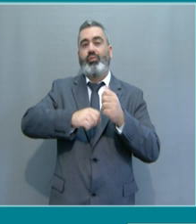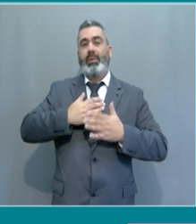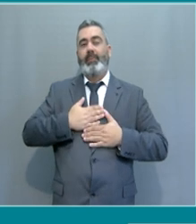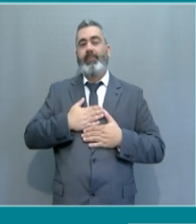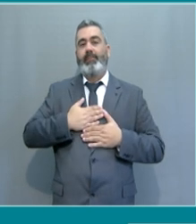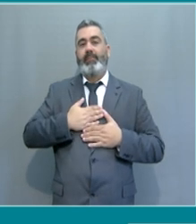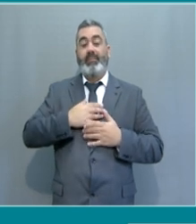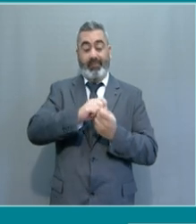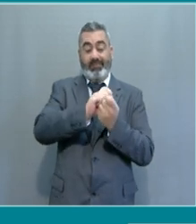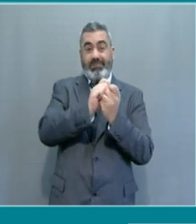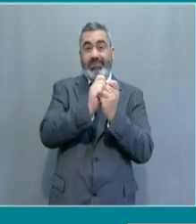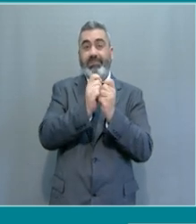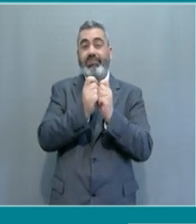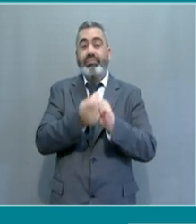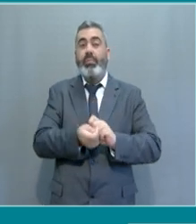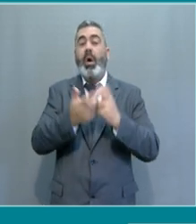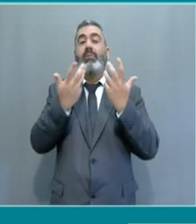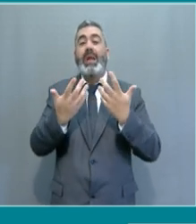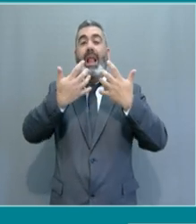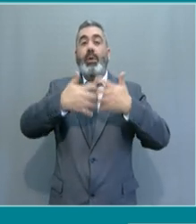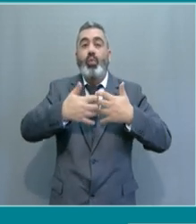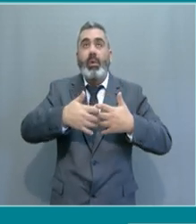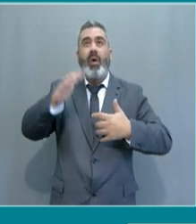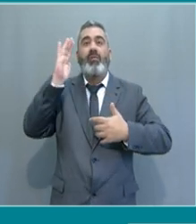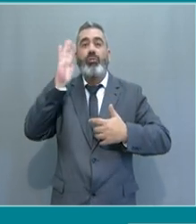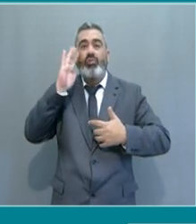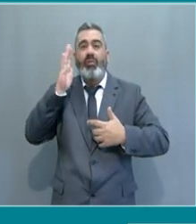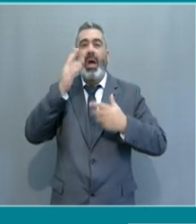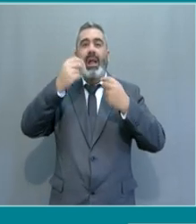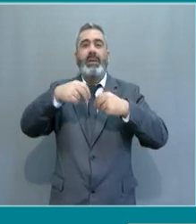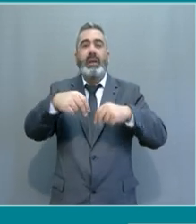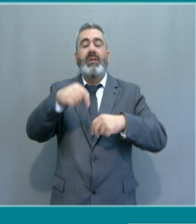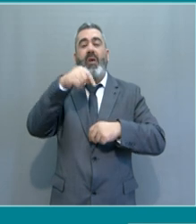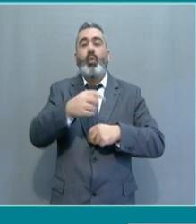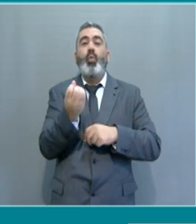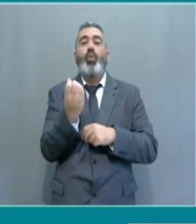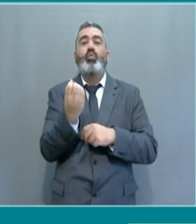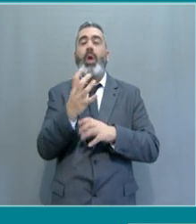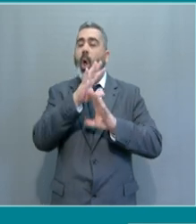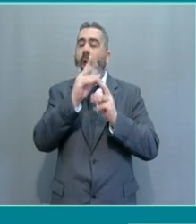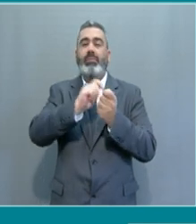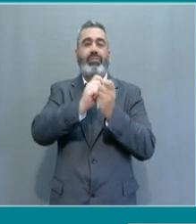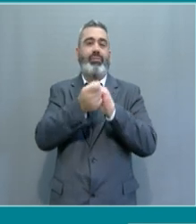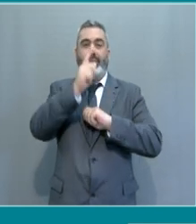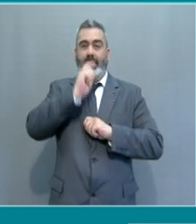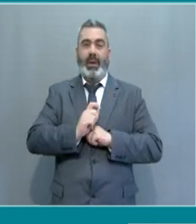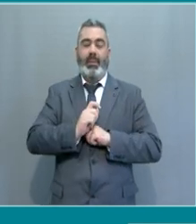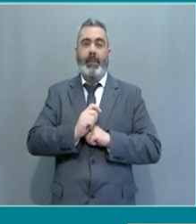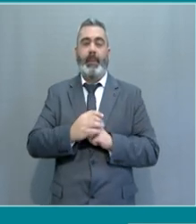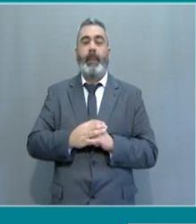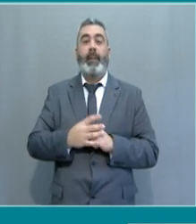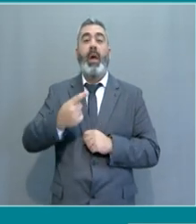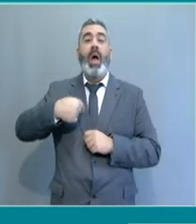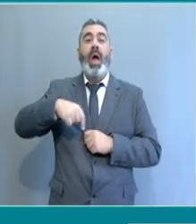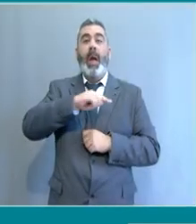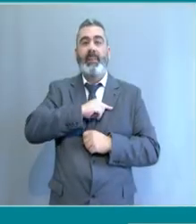αλλαγή απαιτεί συγκεκριμένους τρόπους λειτουργίας, σκέψης και αντιμετώπισης. Είναι μια κουλτούρα. Άρα, εμείς είδαμε